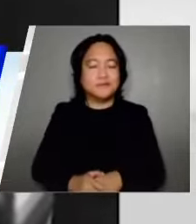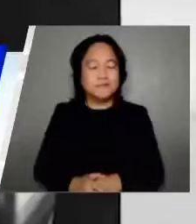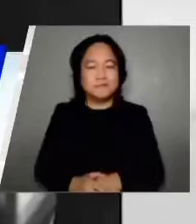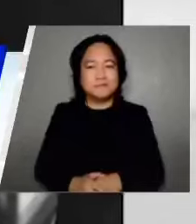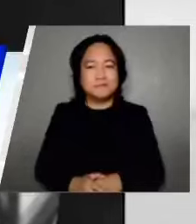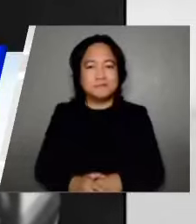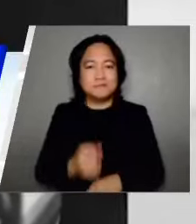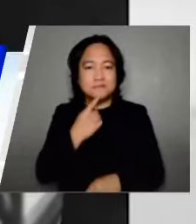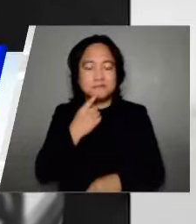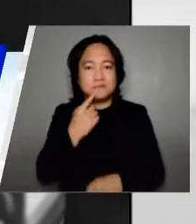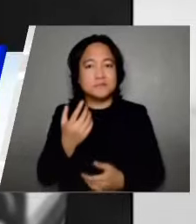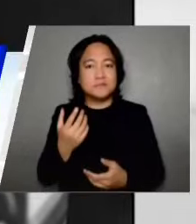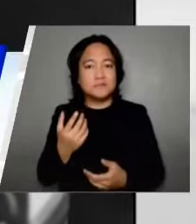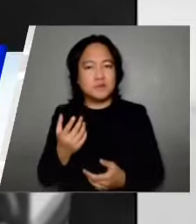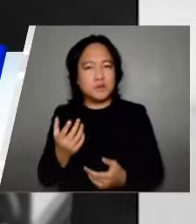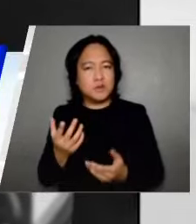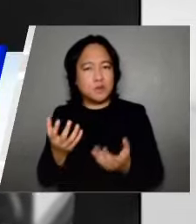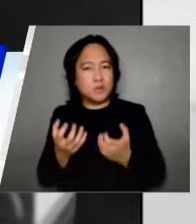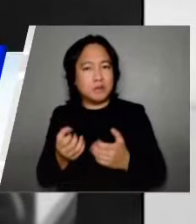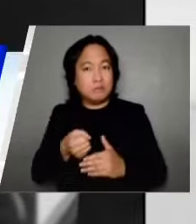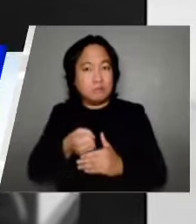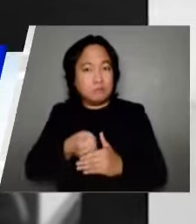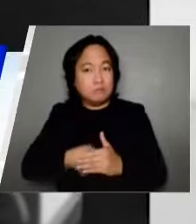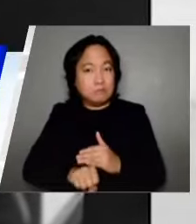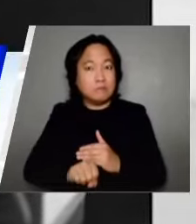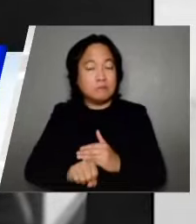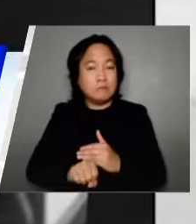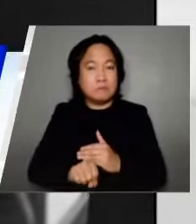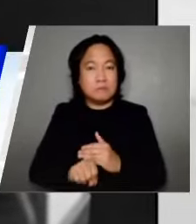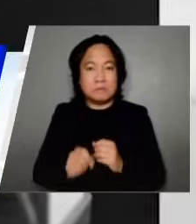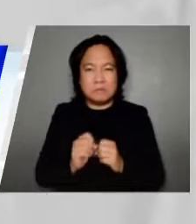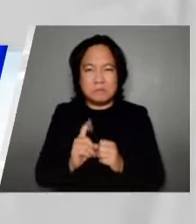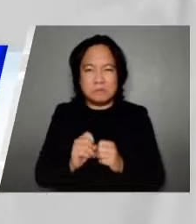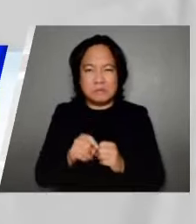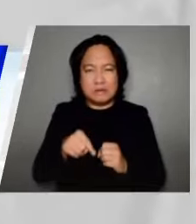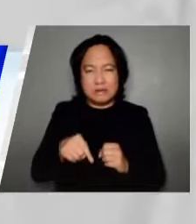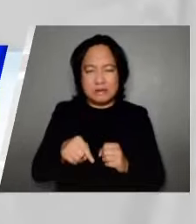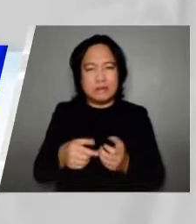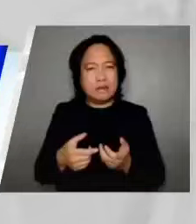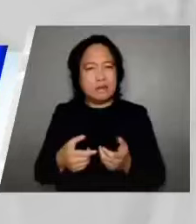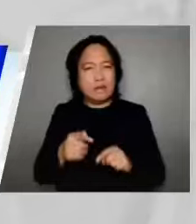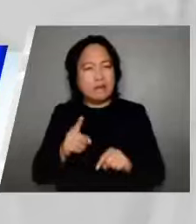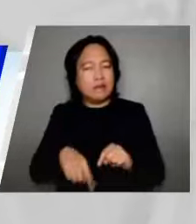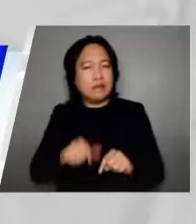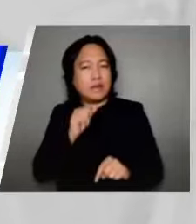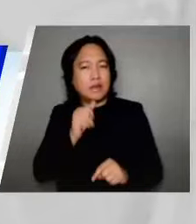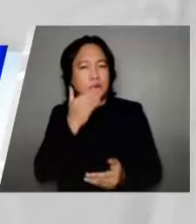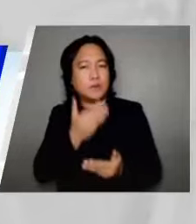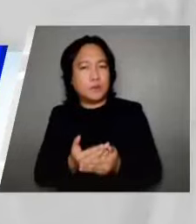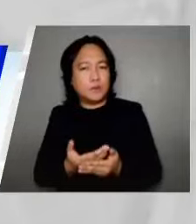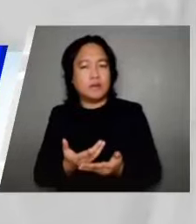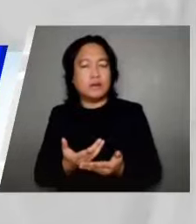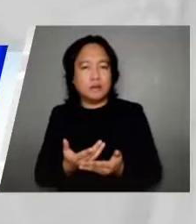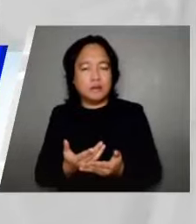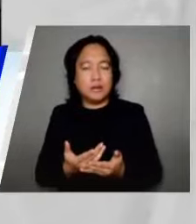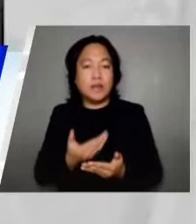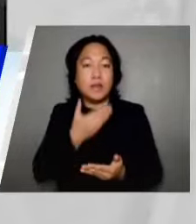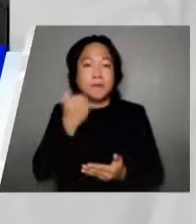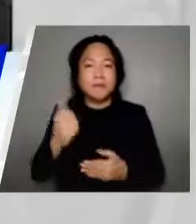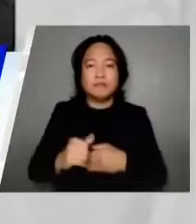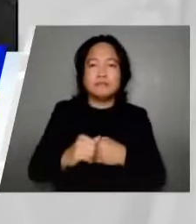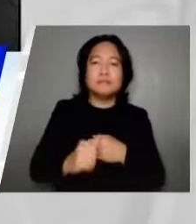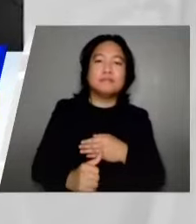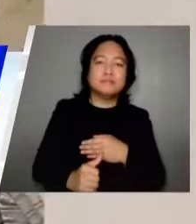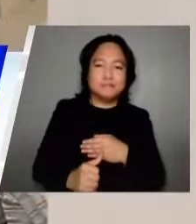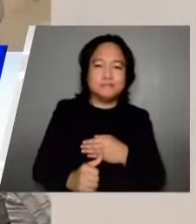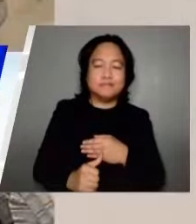normal delivery pero manipis pa rin daw ang kanyang CS scar na hindi na magandang indikasyon at magiging high risk sa kanyang